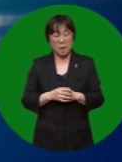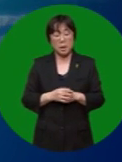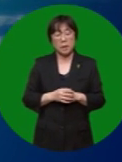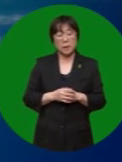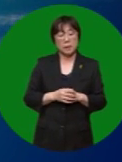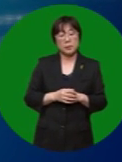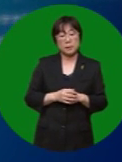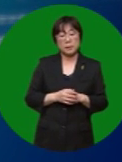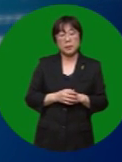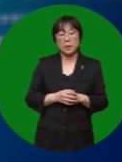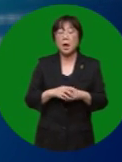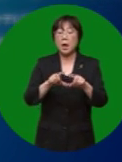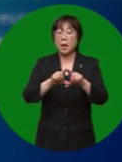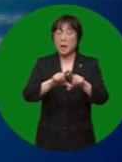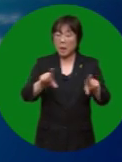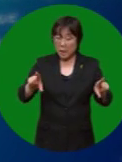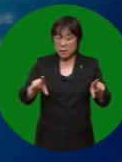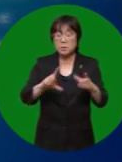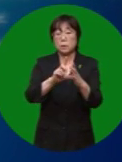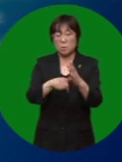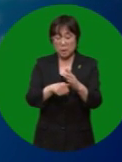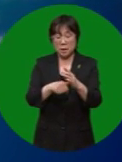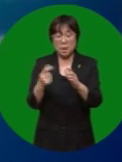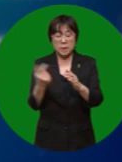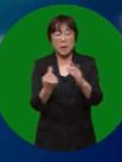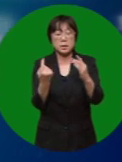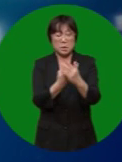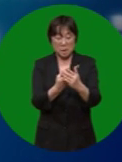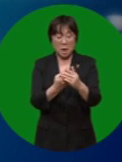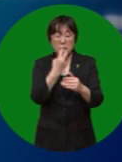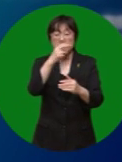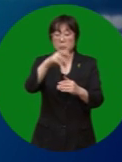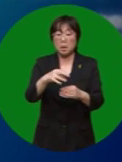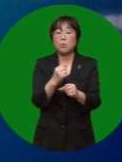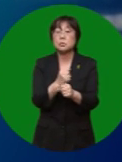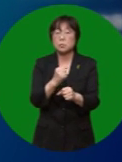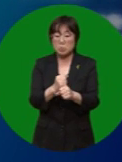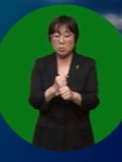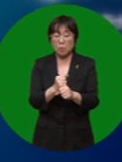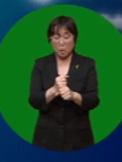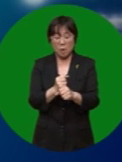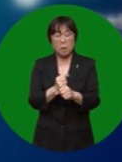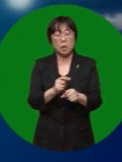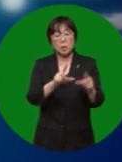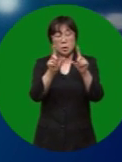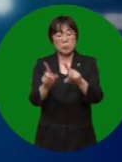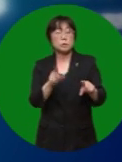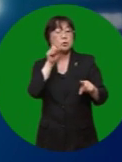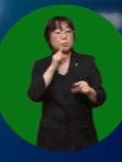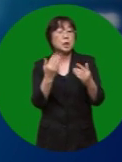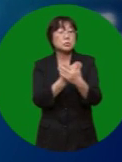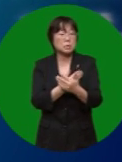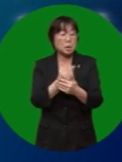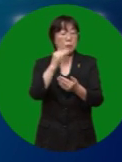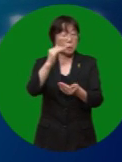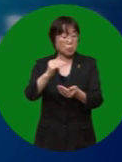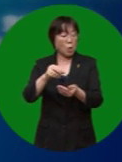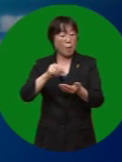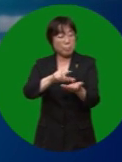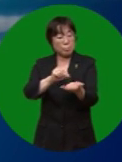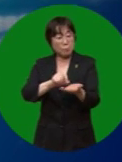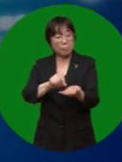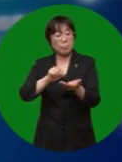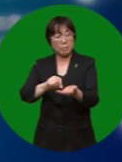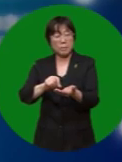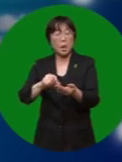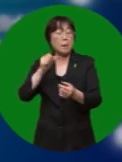ットというよりもね、平時これも耐震化をしたりシェルター入れるとかえって住み心地よくなりますよ、ここのところの PR は今まであんまりして